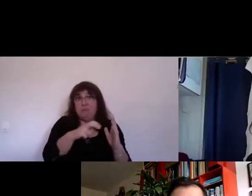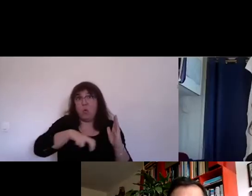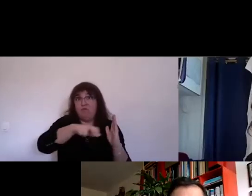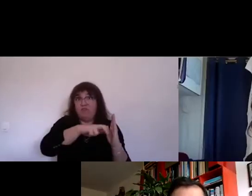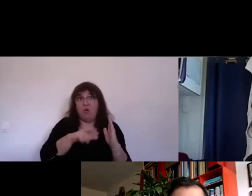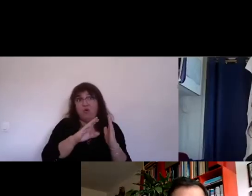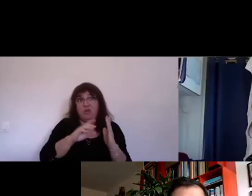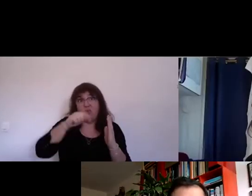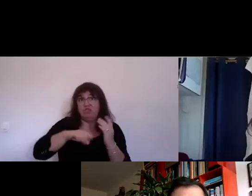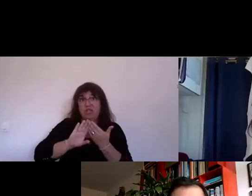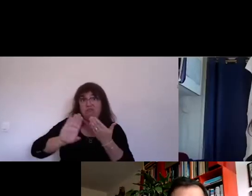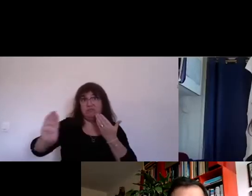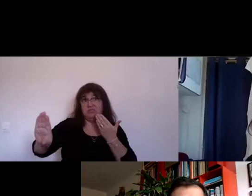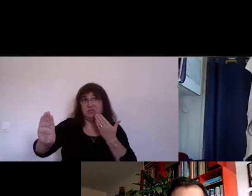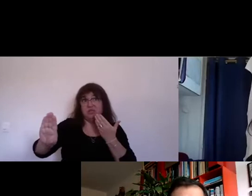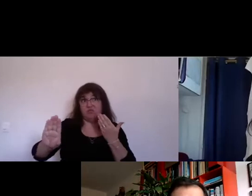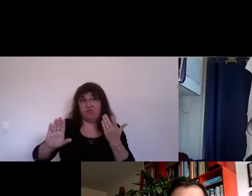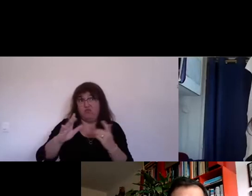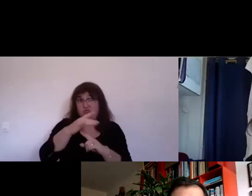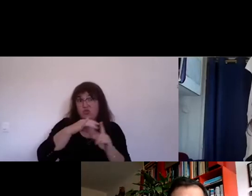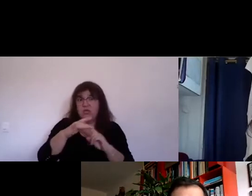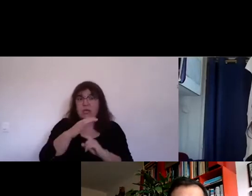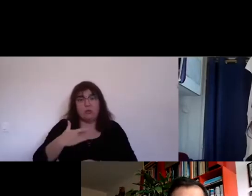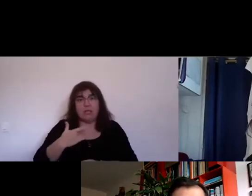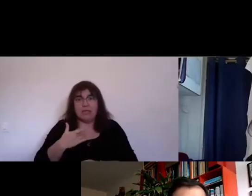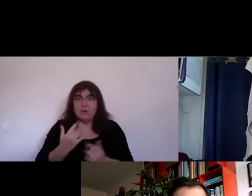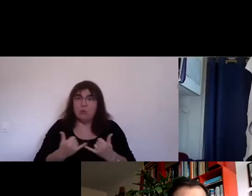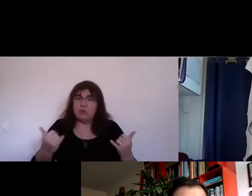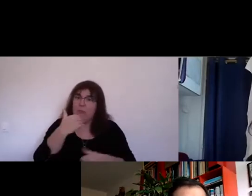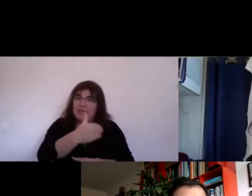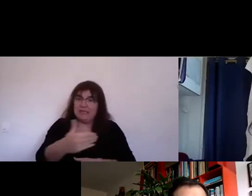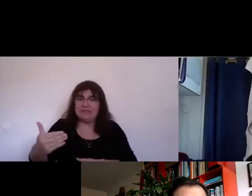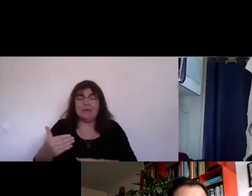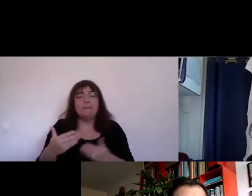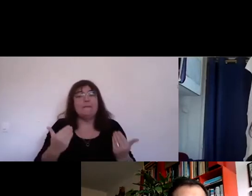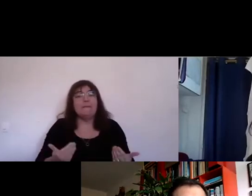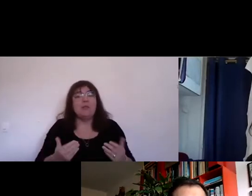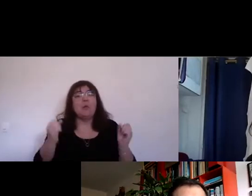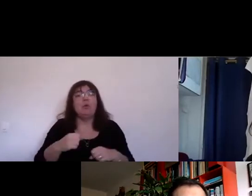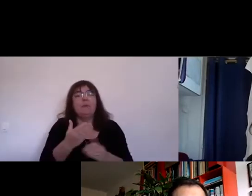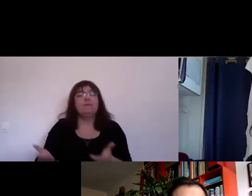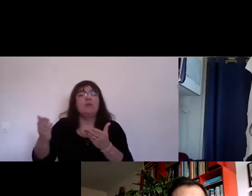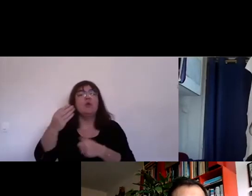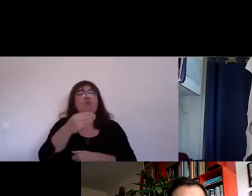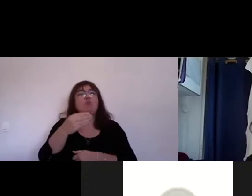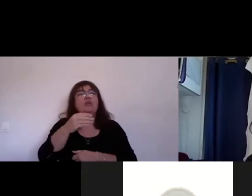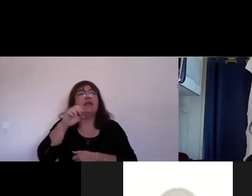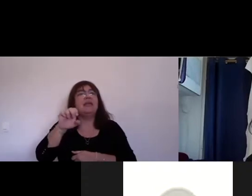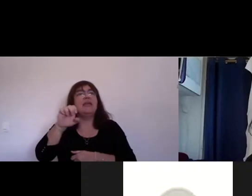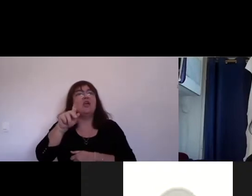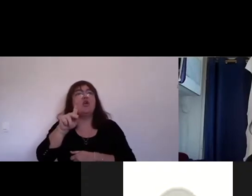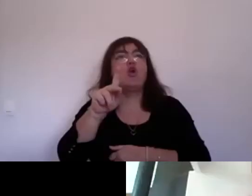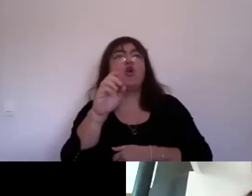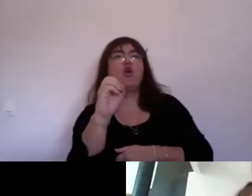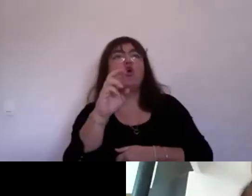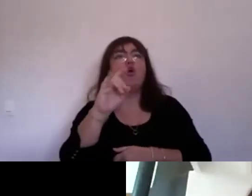imaginé autrement. Donc c'était extrêmement intéressant, merci. Alors justement, on va pouvoir maintenant écouter Muriel Ikovics qui va pouvoir témoigner de la façon dont